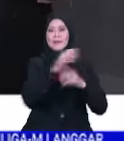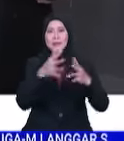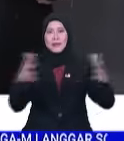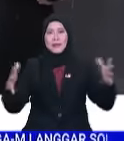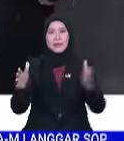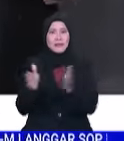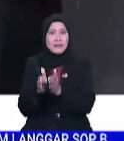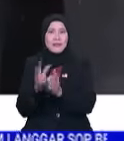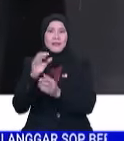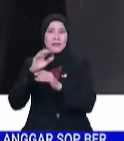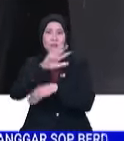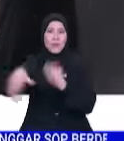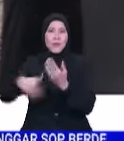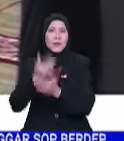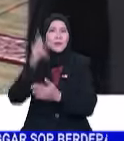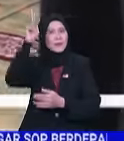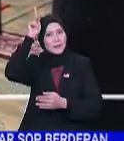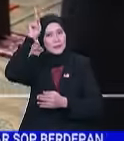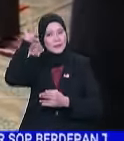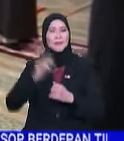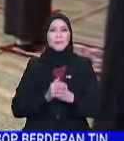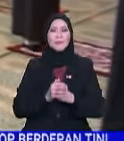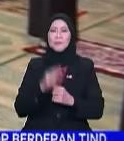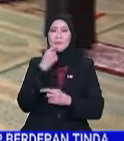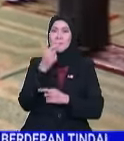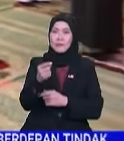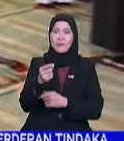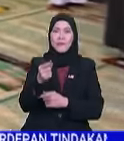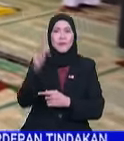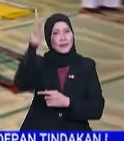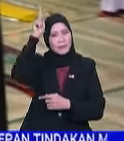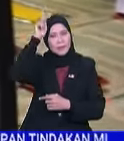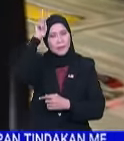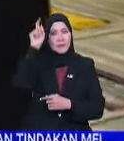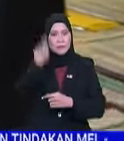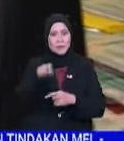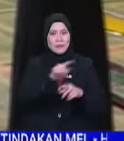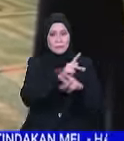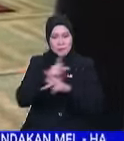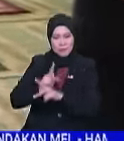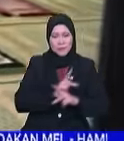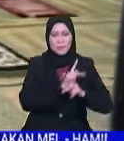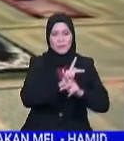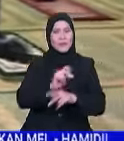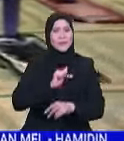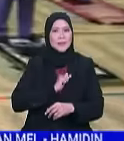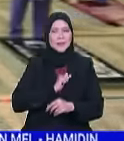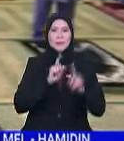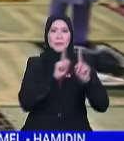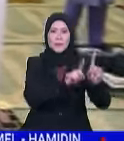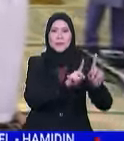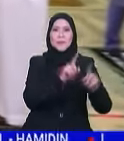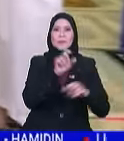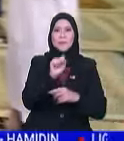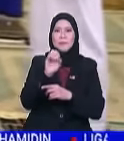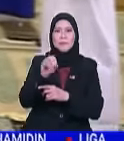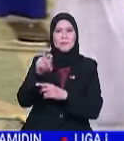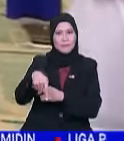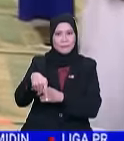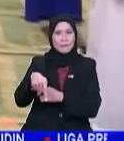seluruh Kelantan. Dato' Ahmad turut menyeru rakyat Kelantan supaya meningkatkan kawalan kendiri dan sentiasa patuh prosedur operasi